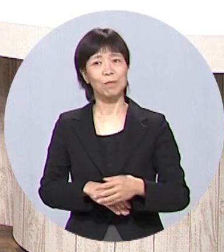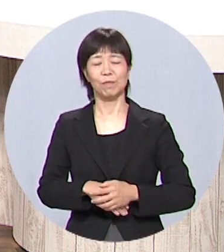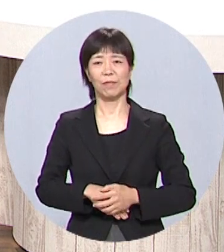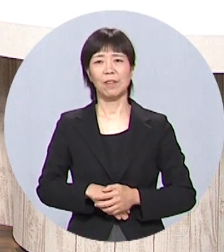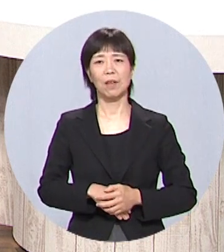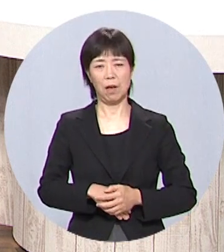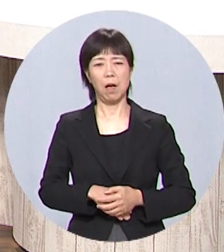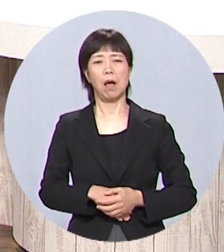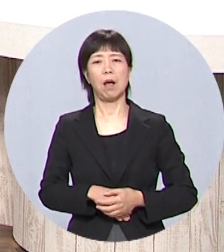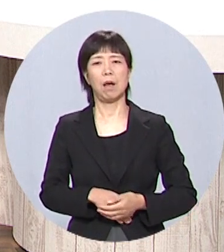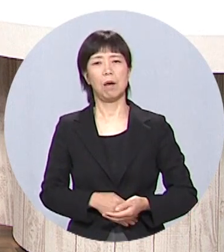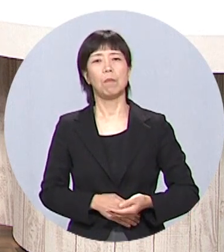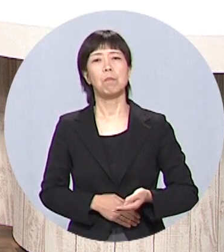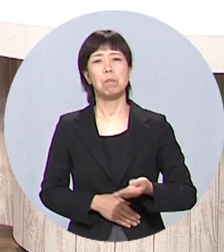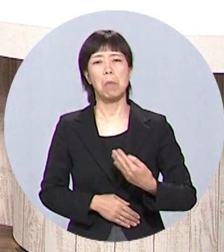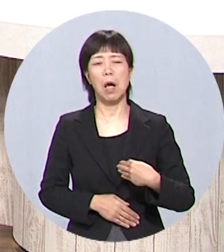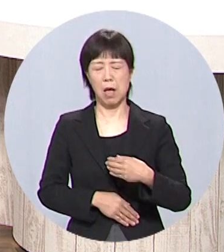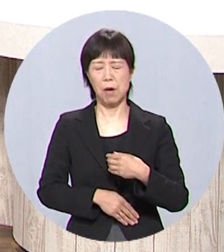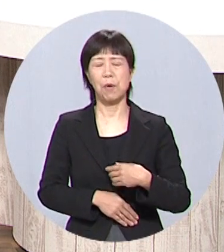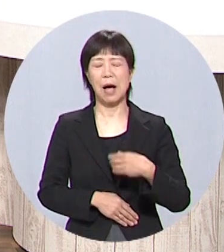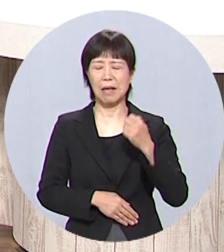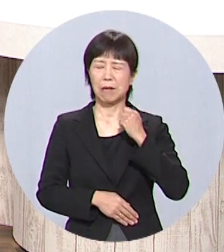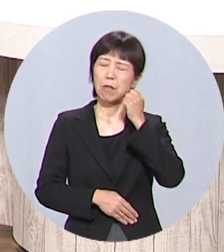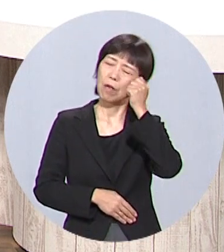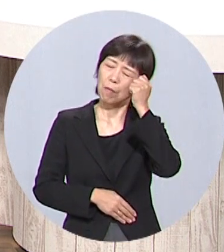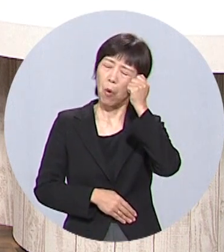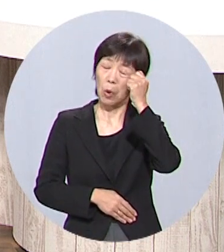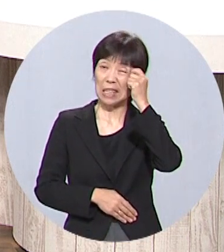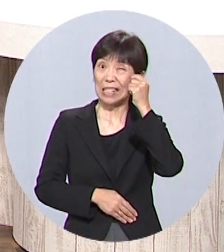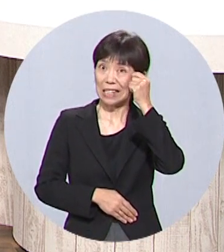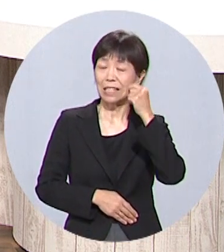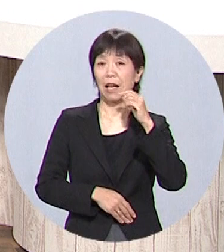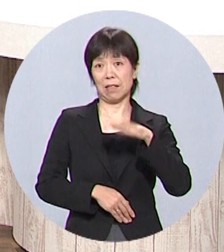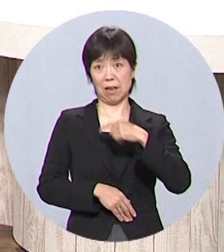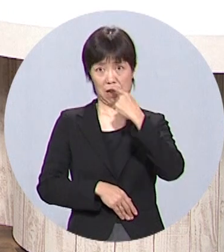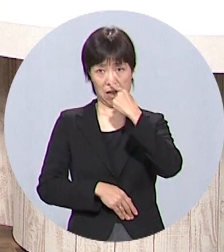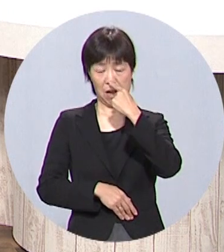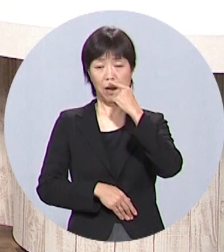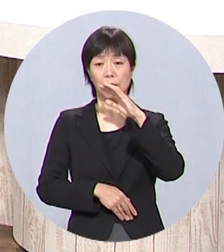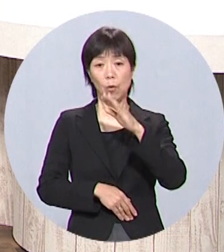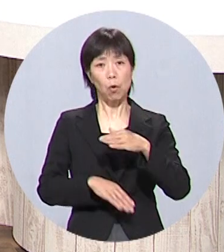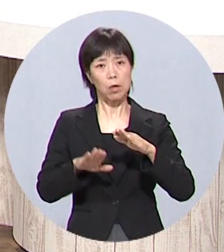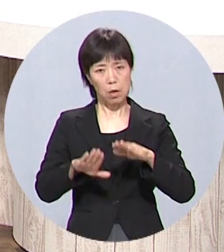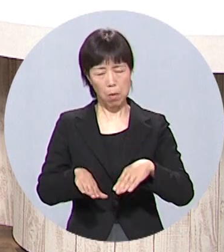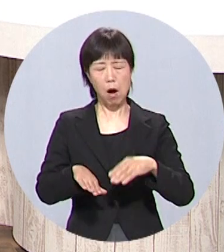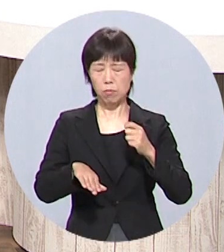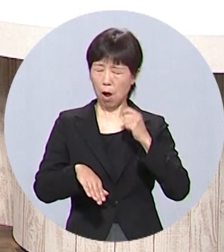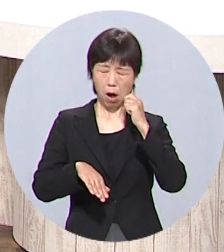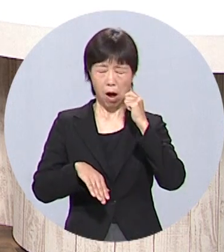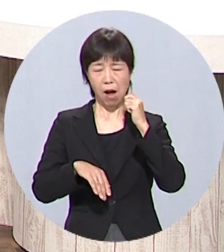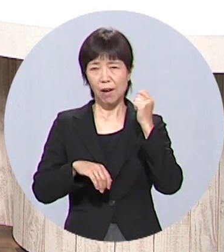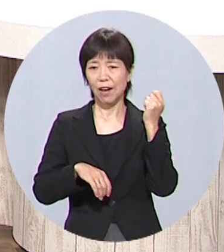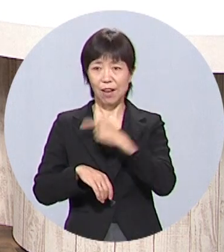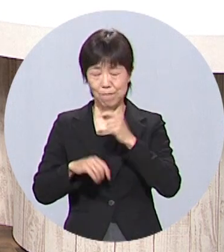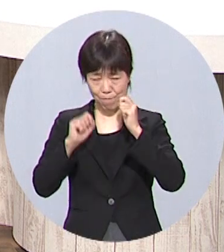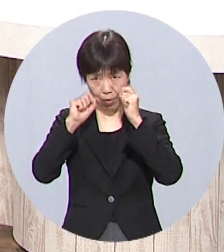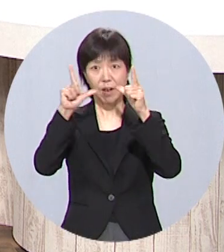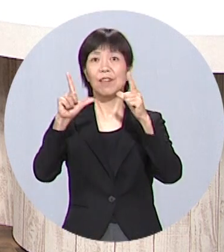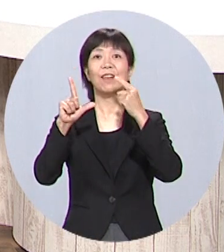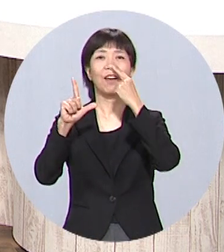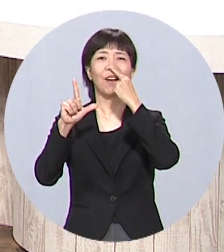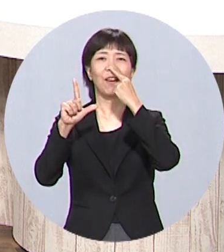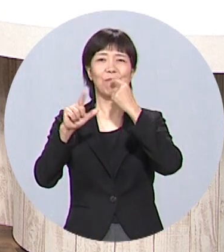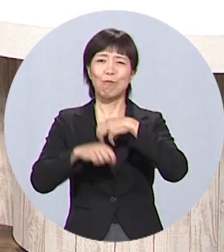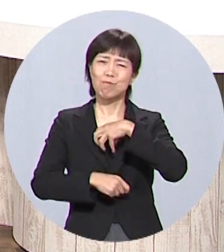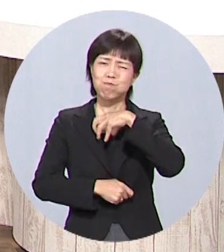いはい、昔は結構ギリギリまで寝てたりしたんですけど、うん、今はもうなんかアラームより先に起きちゃいます。 お じいちゃん